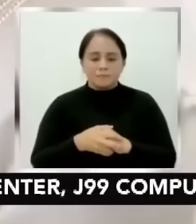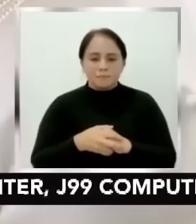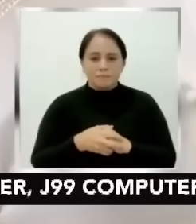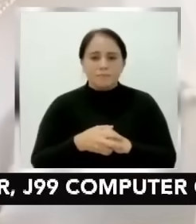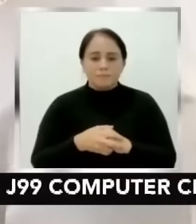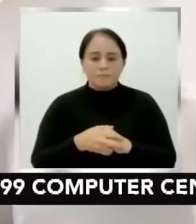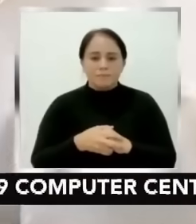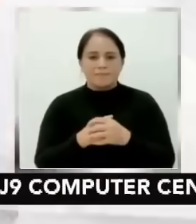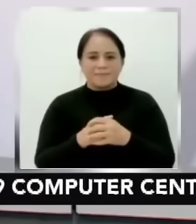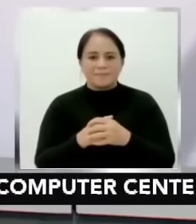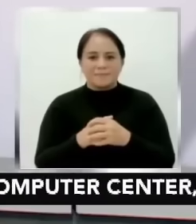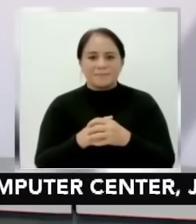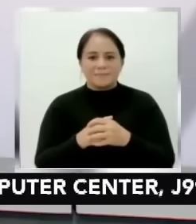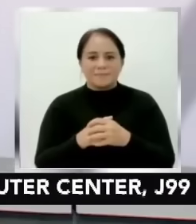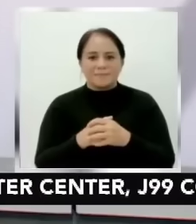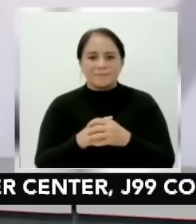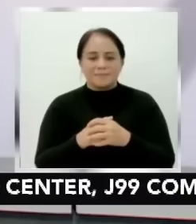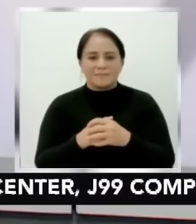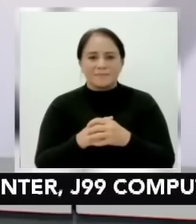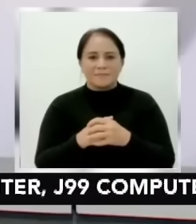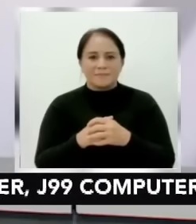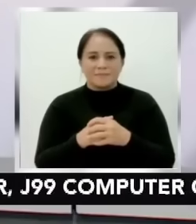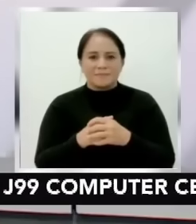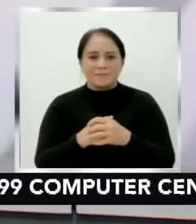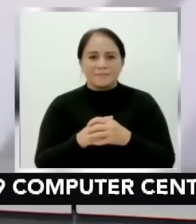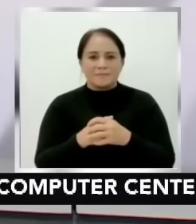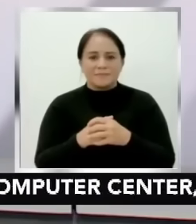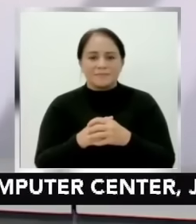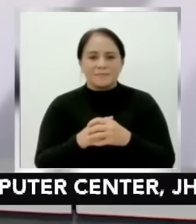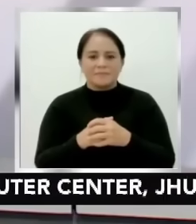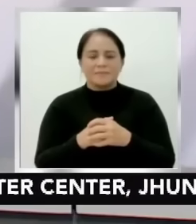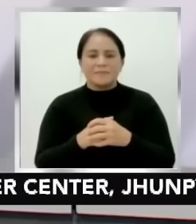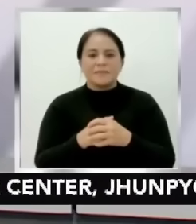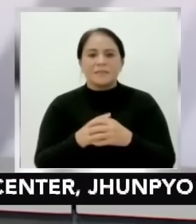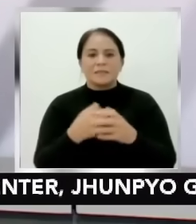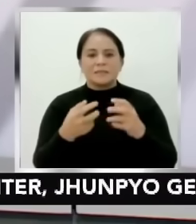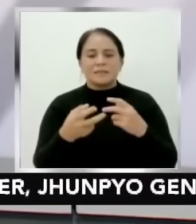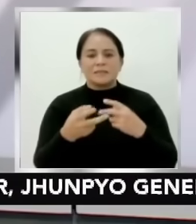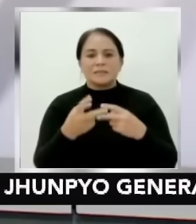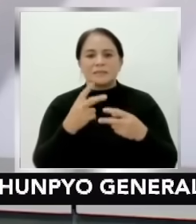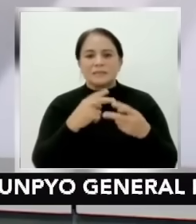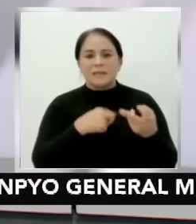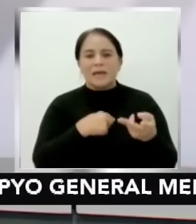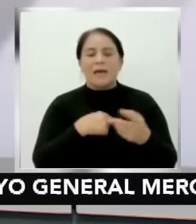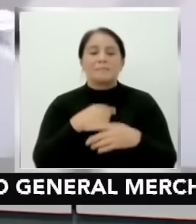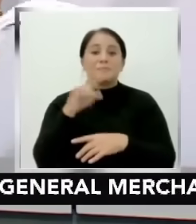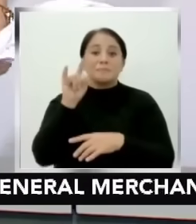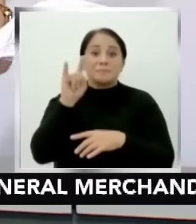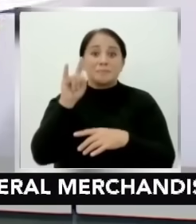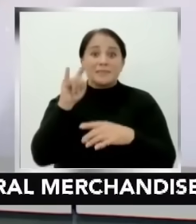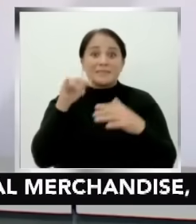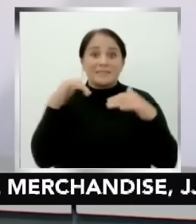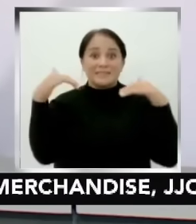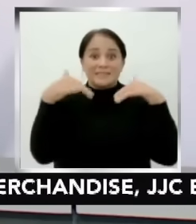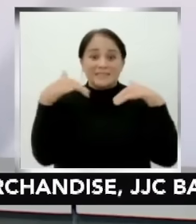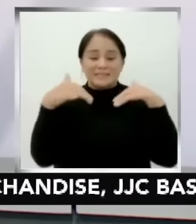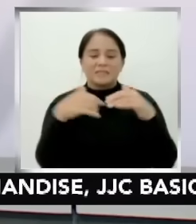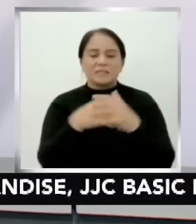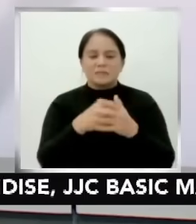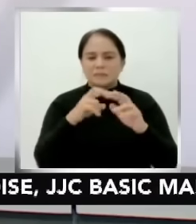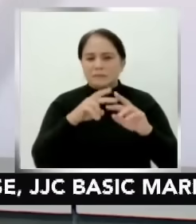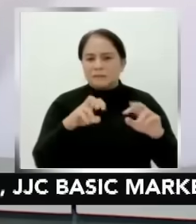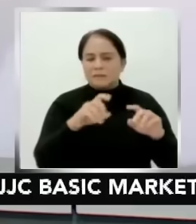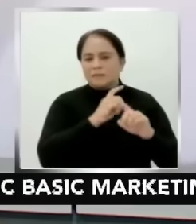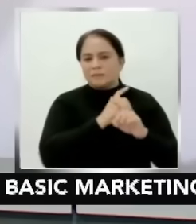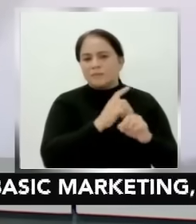24 oras. At kaugnay ng nabaliktad na presko ng NTF-ELCAC, pinag-aaralan ng Defense Department